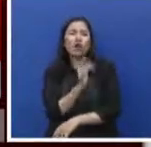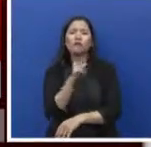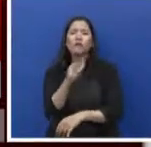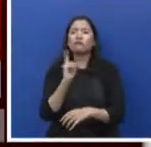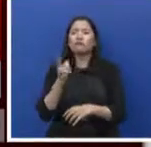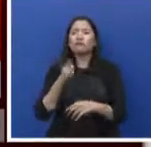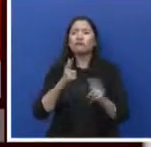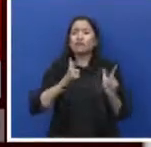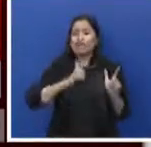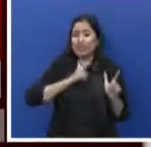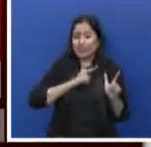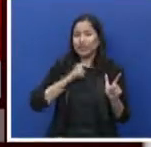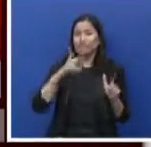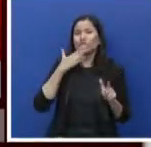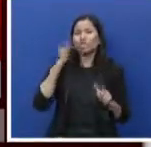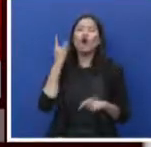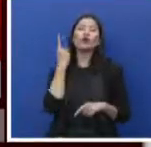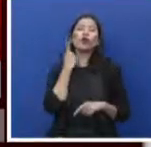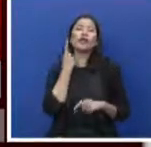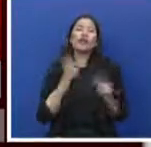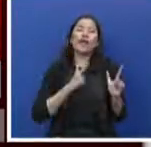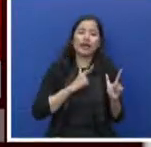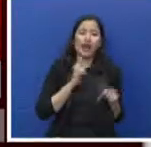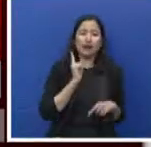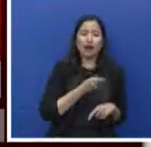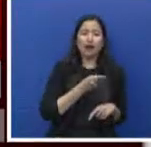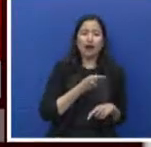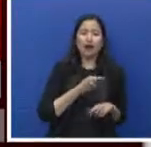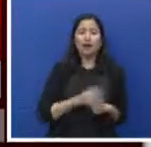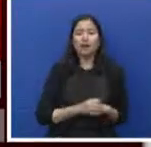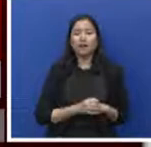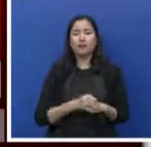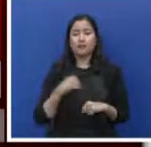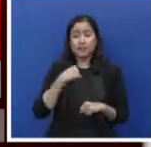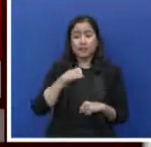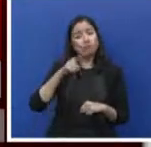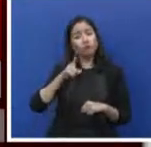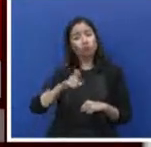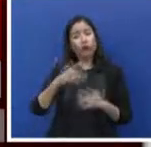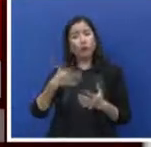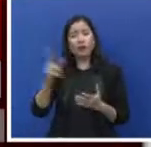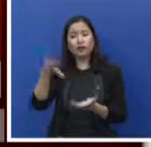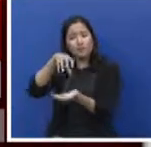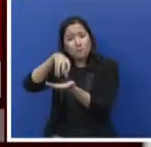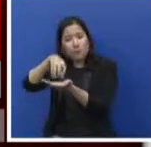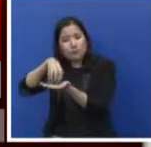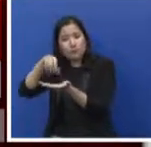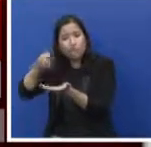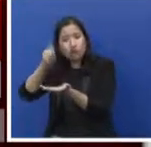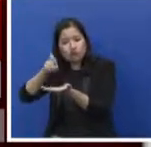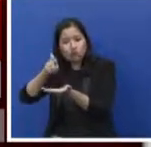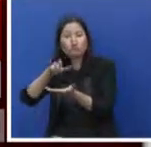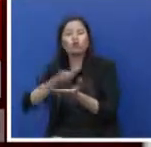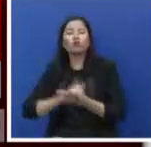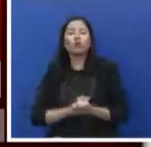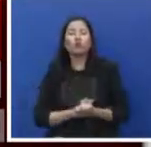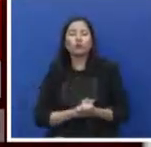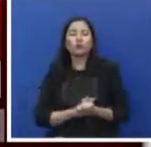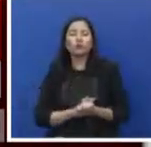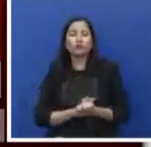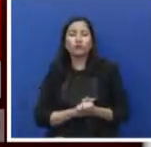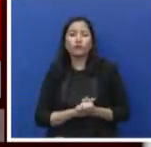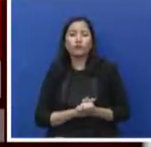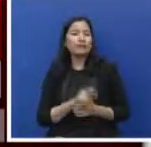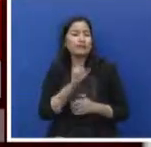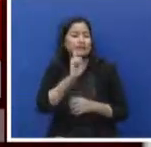juga ternyata punya tenaga kesehatan banyak sekali. Nanti yang saya butuhkan adalah lokasi, kemudian